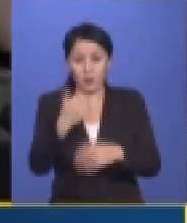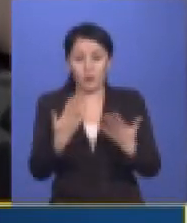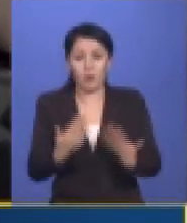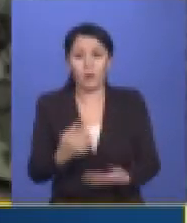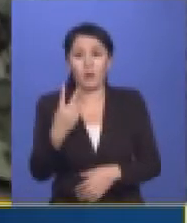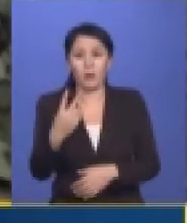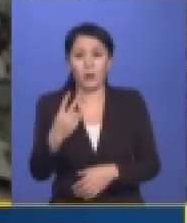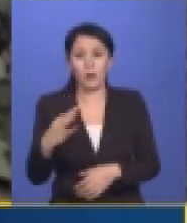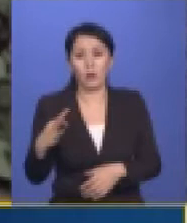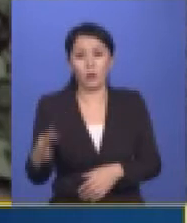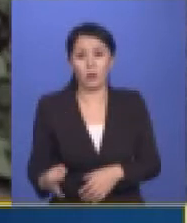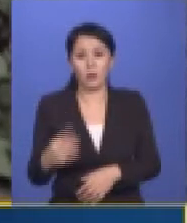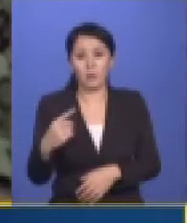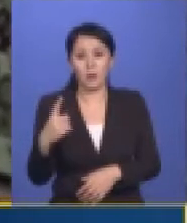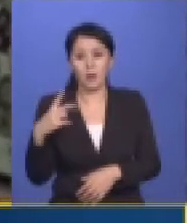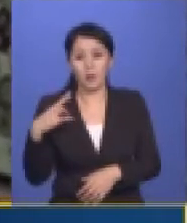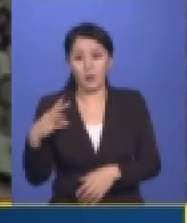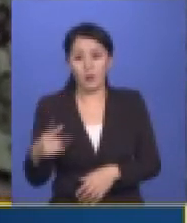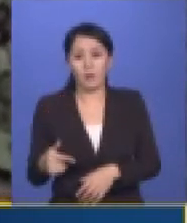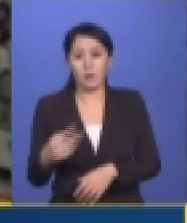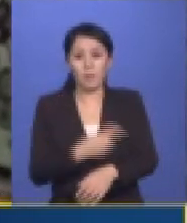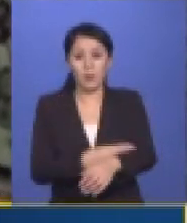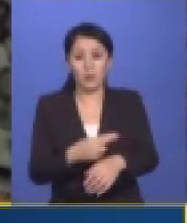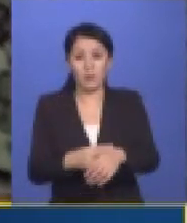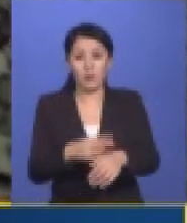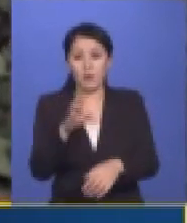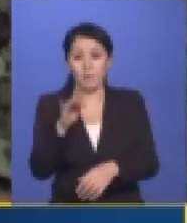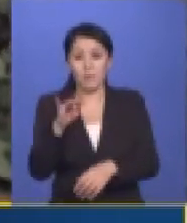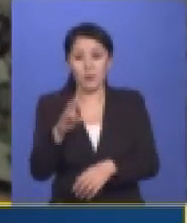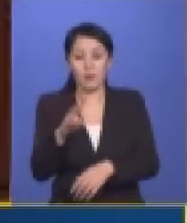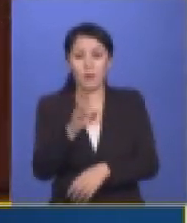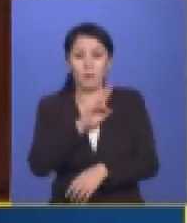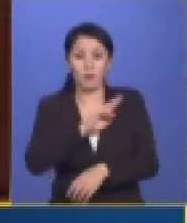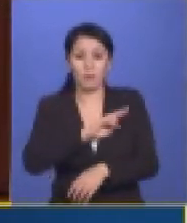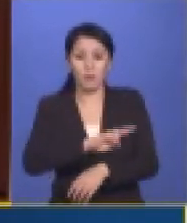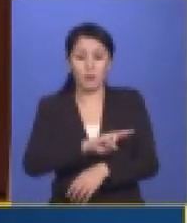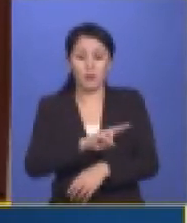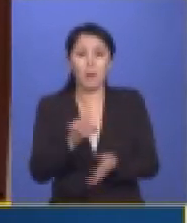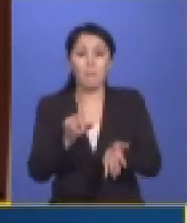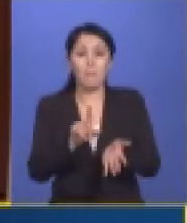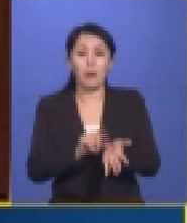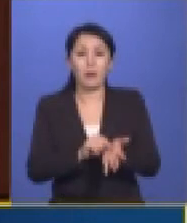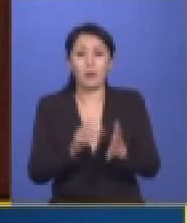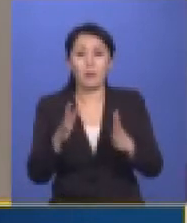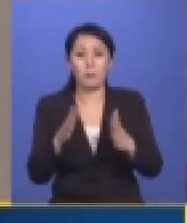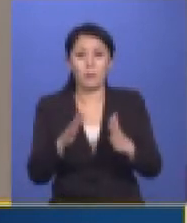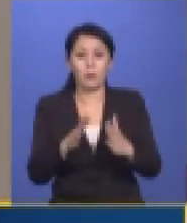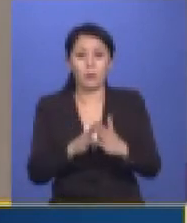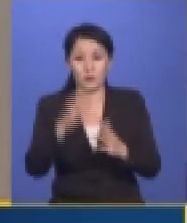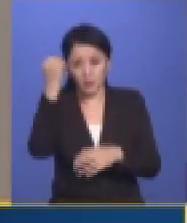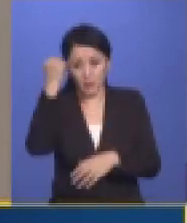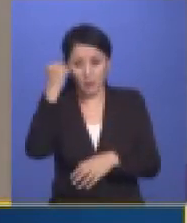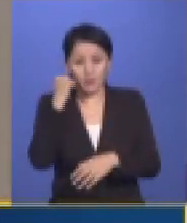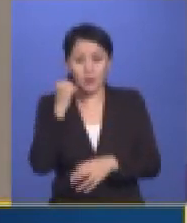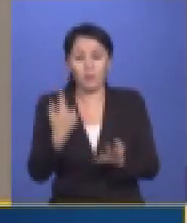Екі ұл мен бір қыз тәрбиелеп өсірген. Ұлдардың екеуі де Біржан ағамыздың қол астында жұмыс істейді. Зейнеткерлердің үйлері әбден